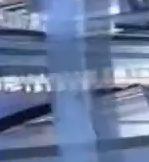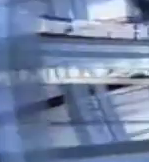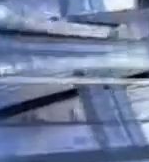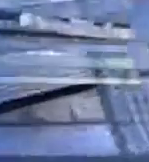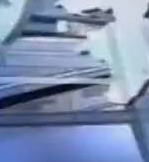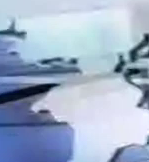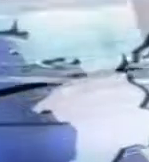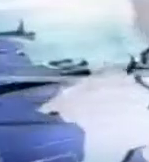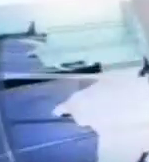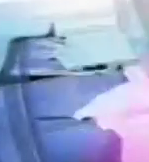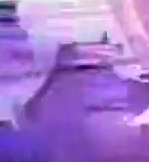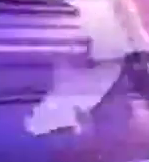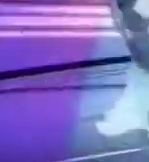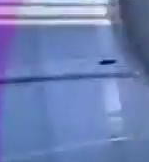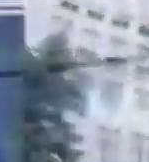Дякую.